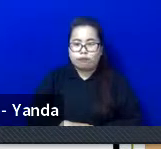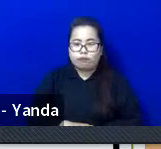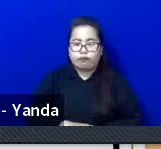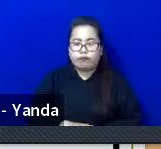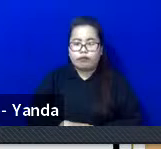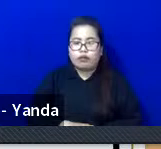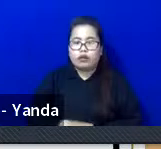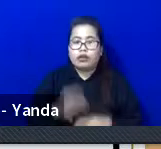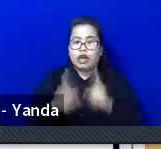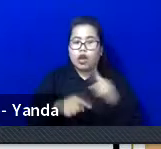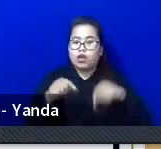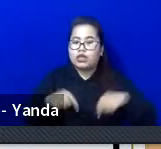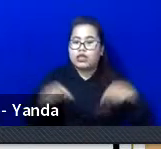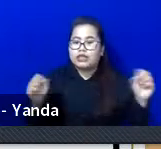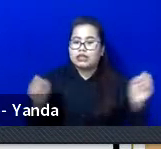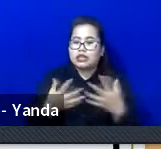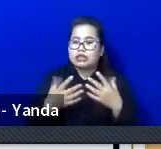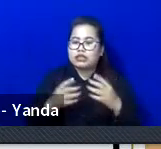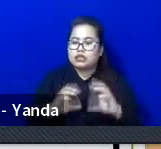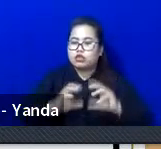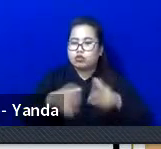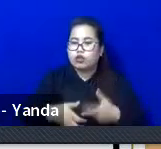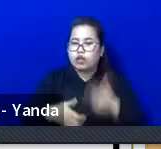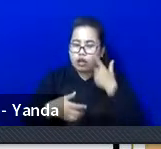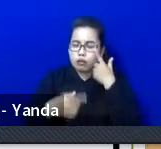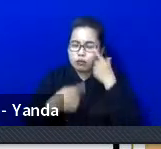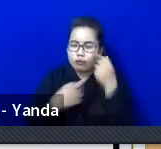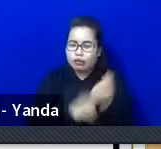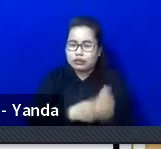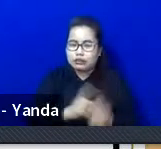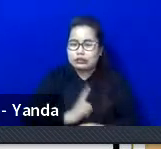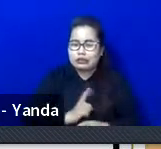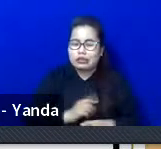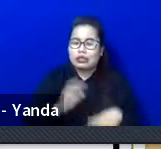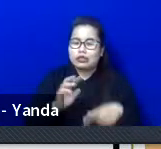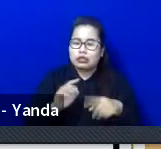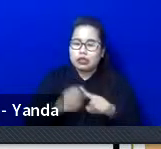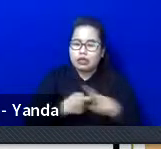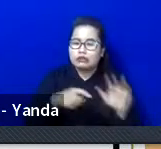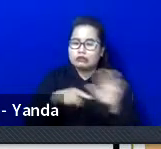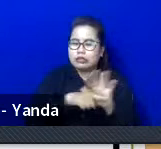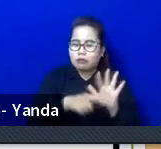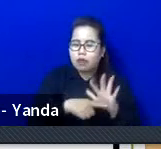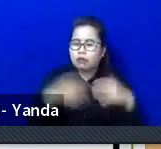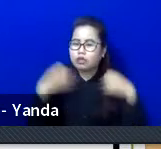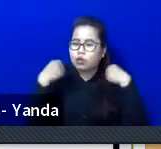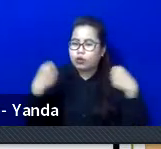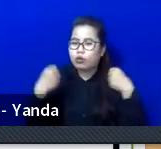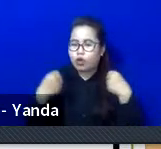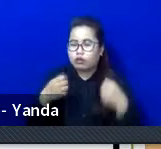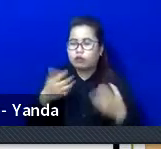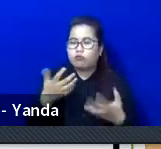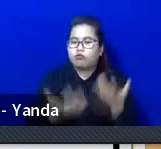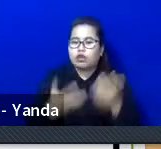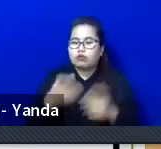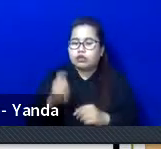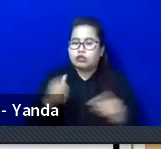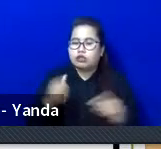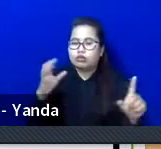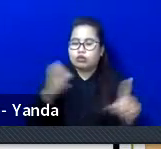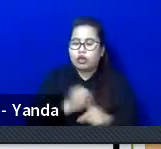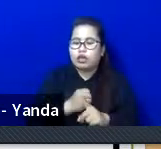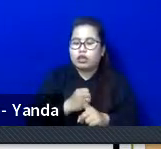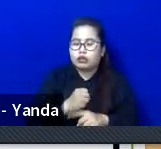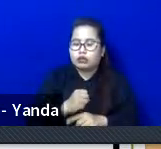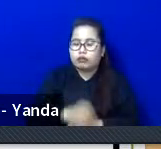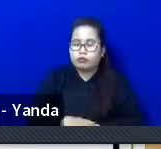dari individunya, pasien sendiri, dari stigma. Ya, stigma ini masih kuat sekali untuk di kita, tadi kata Pak Hans, Mr.